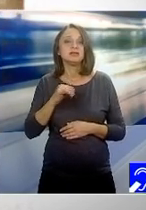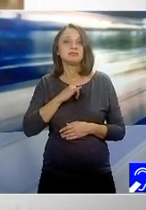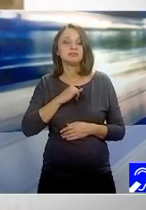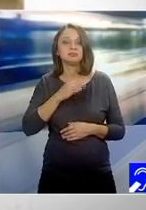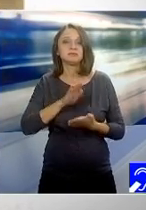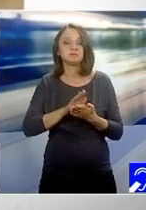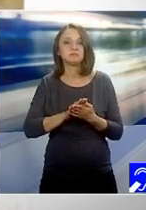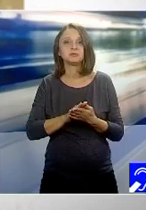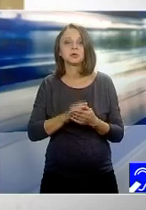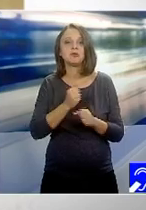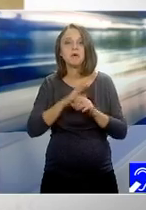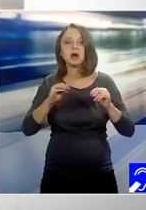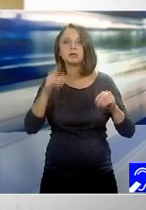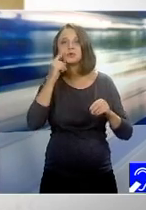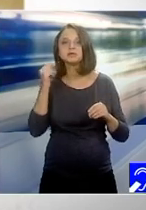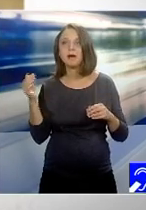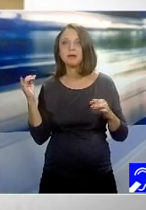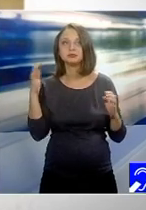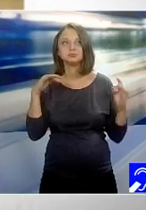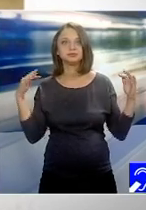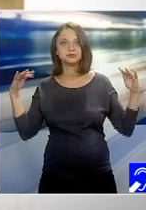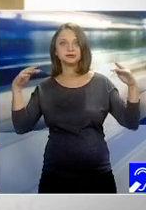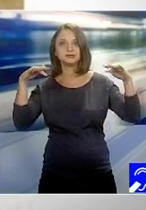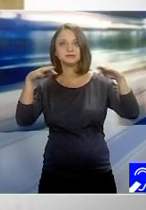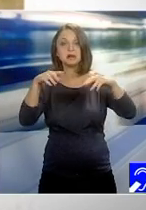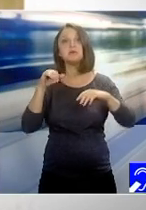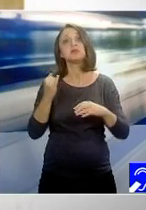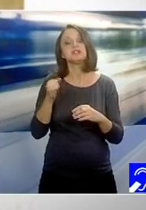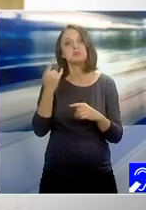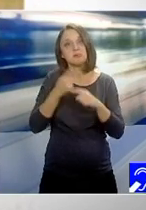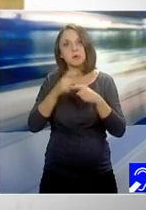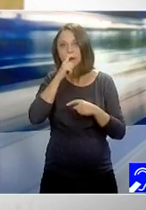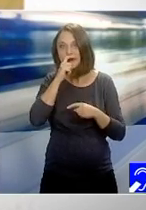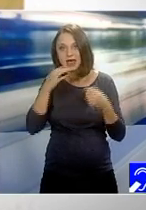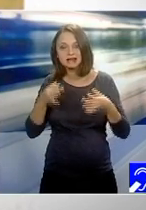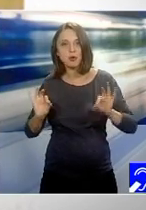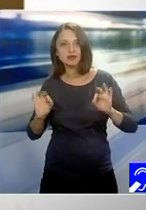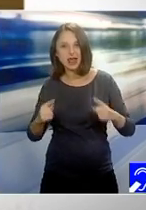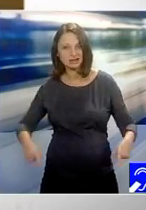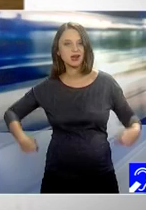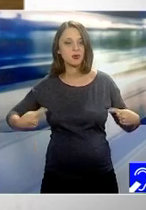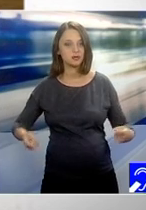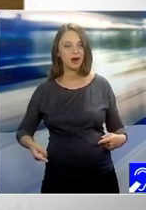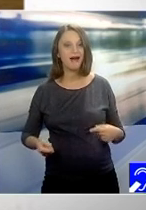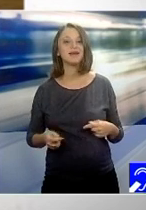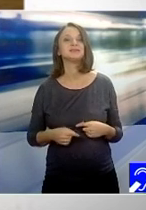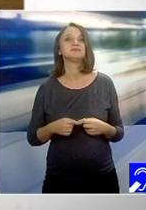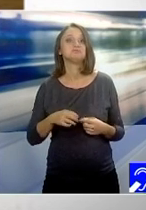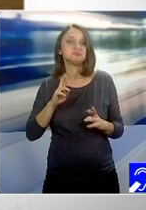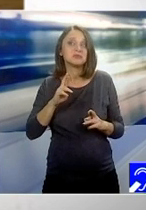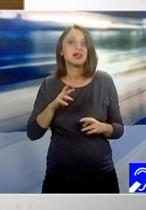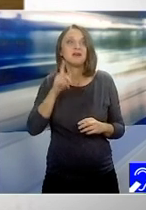alătură mișcării Atypic Beauty. Iată, prezențe masculine în show-ul vostru. Sperăm să aveți din ce în ce mai